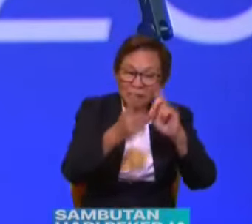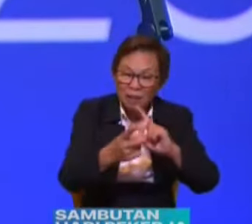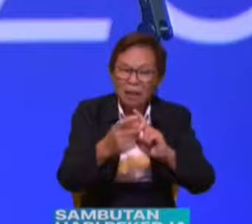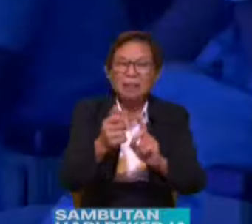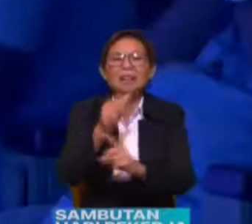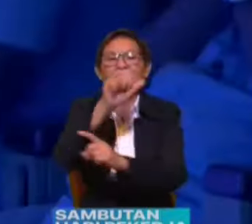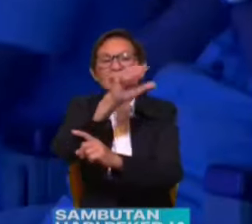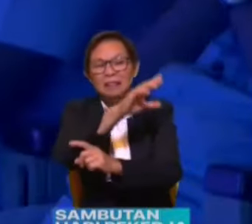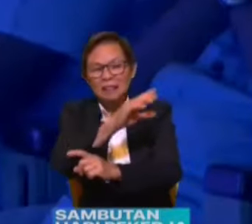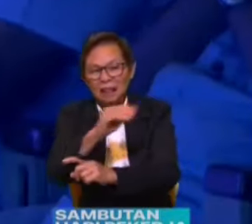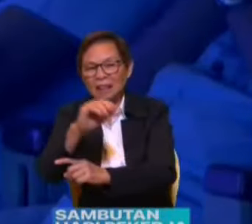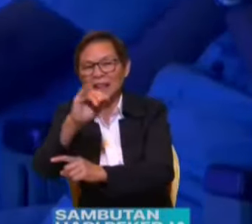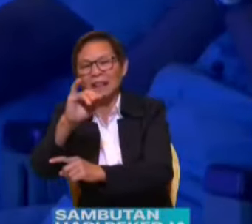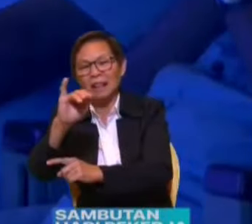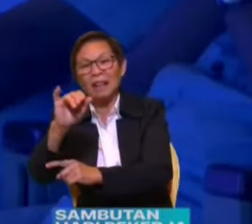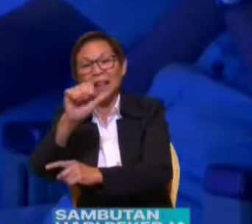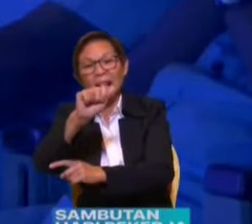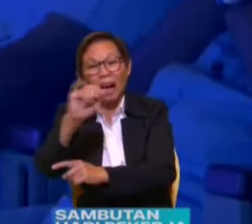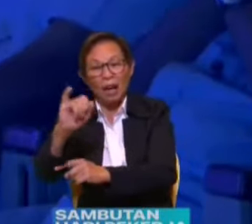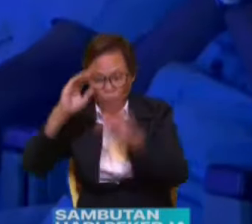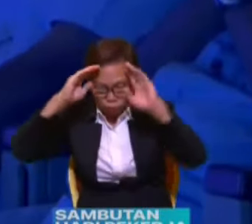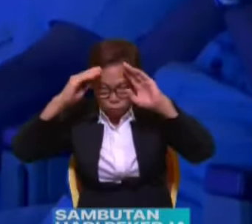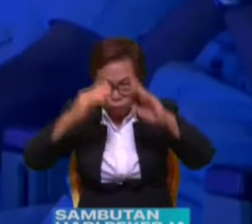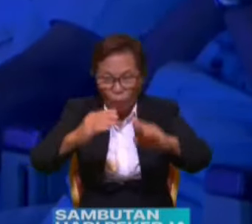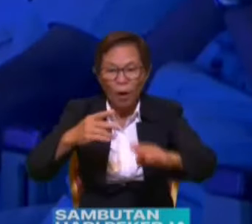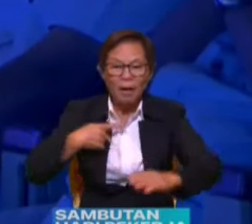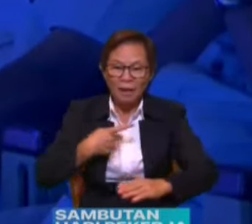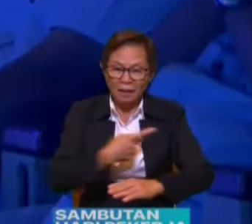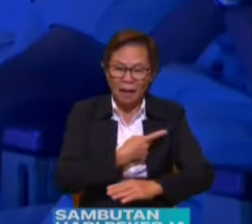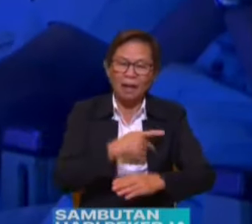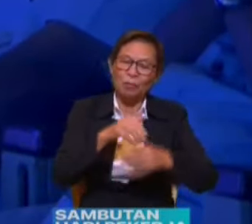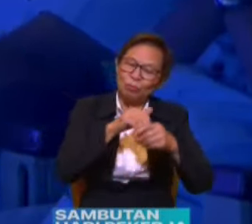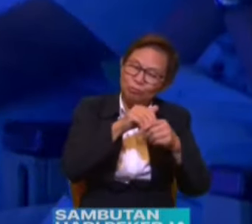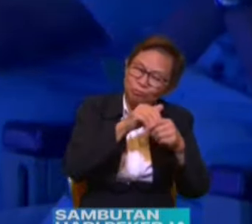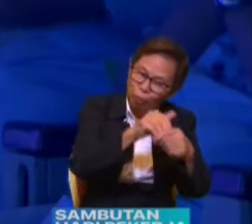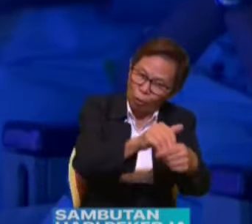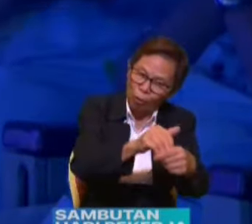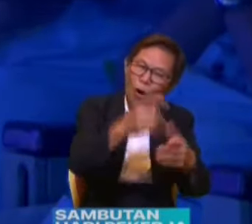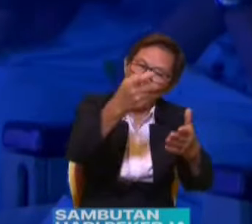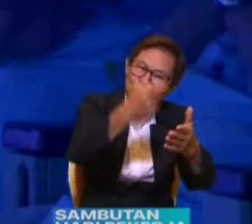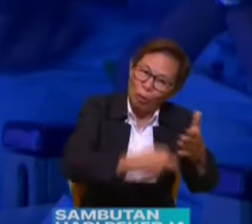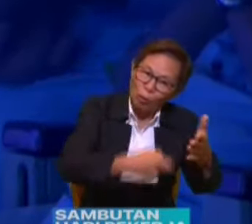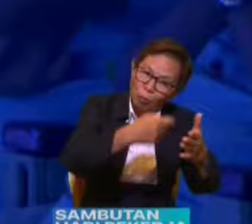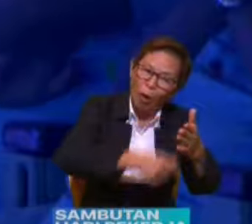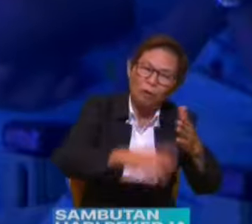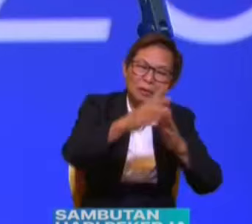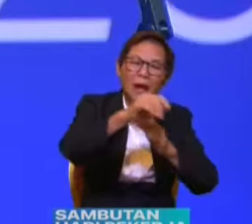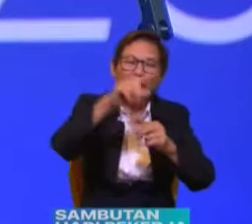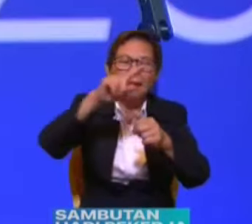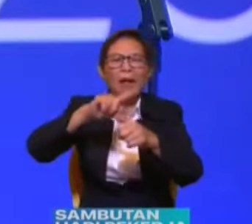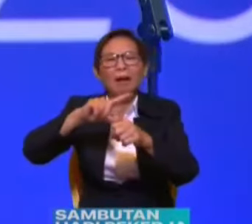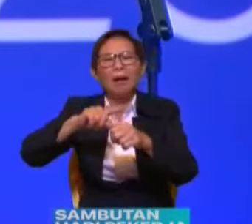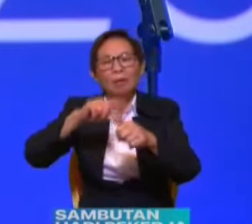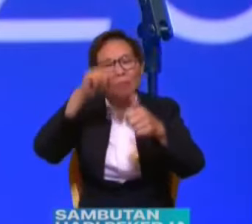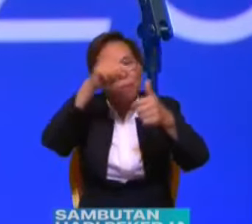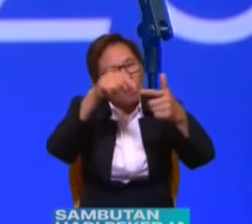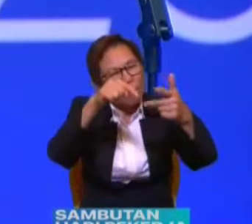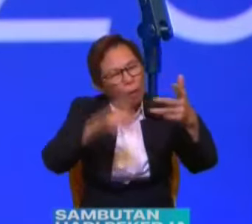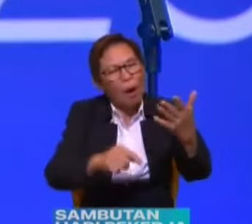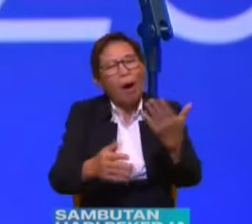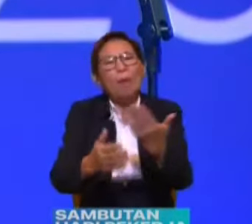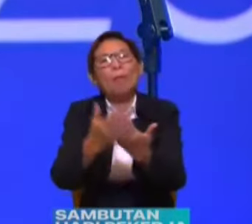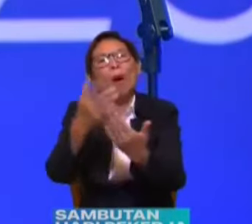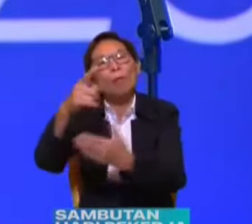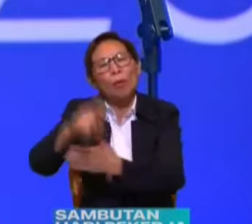itu masih diberikan penekanan. Dan kita akan bagi insentif, pencukaian dan apa juga kemudahan yang perlu. Kerana